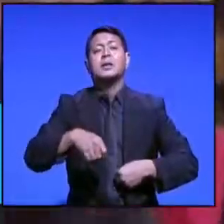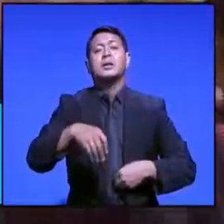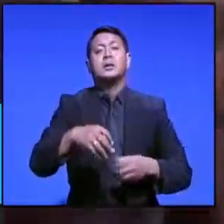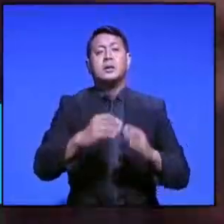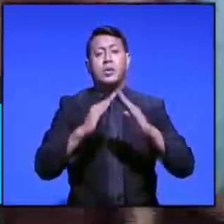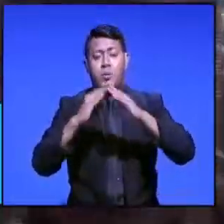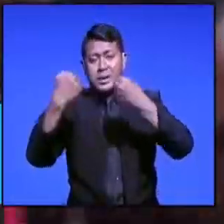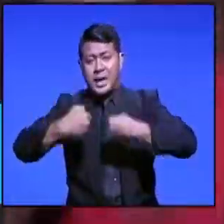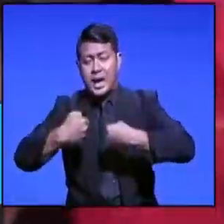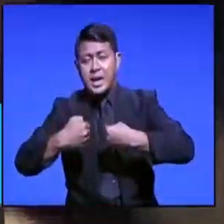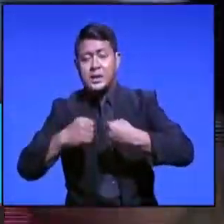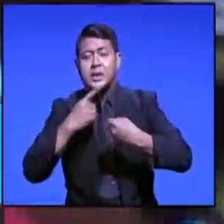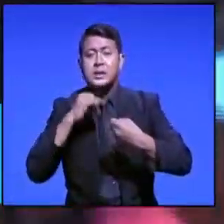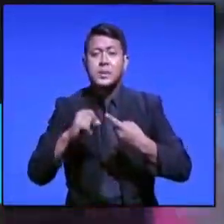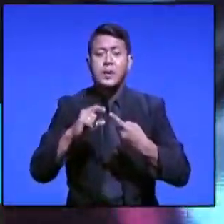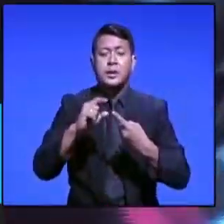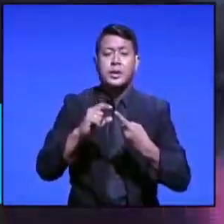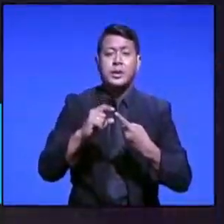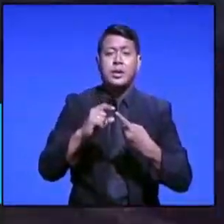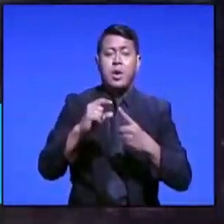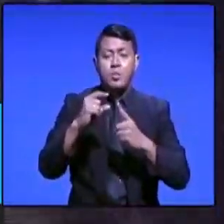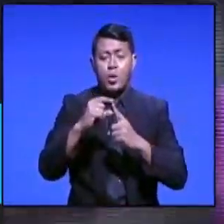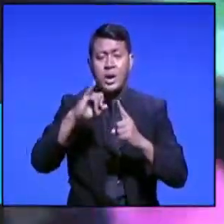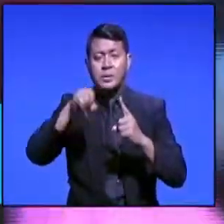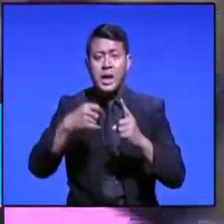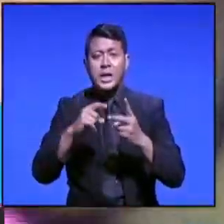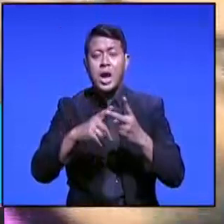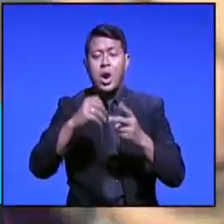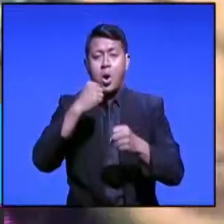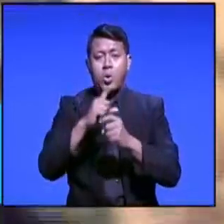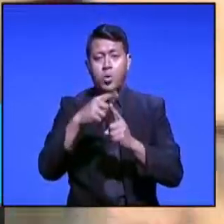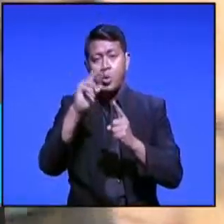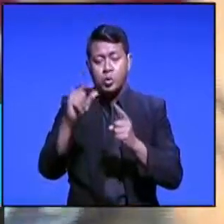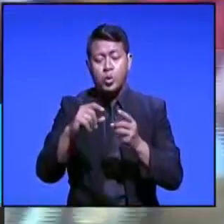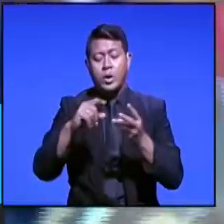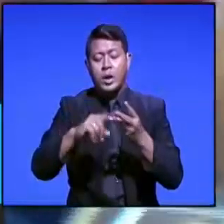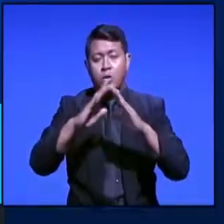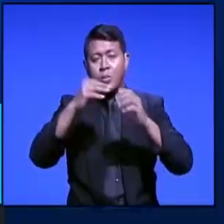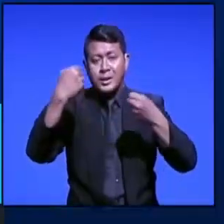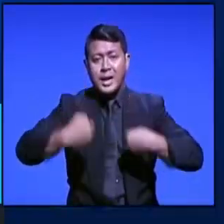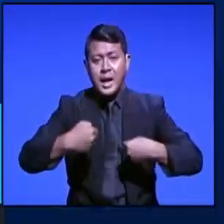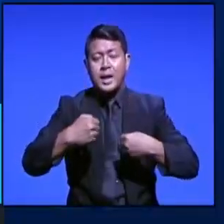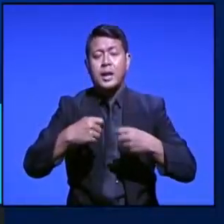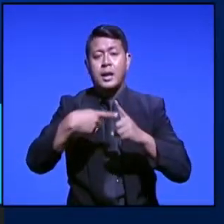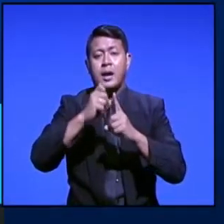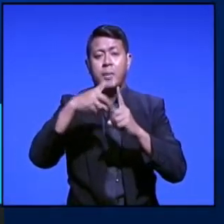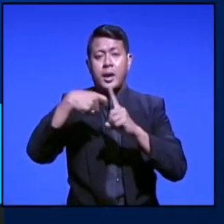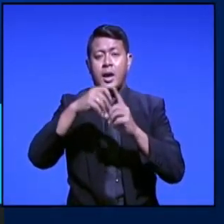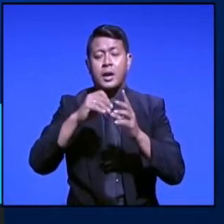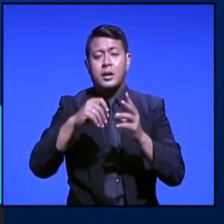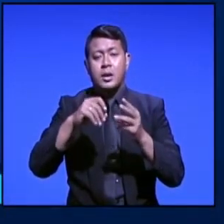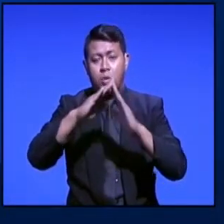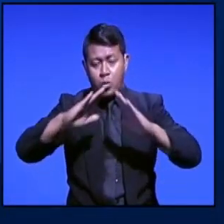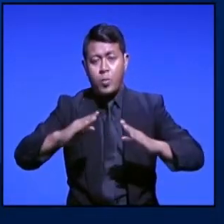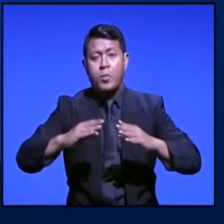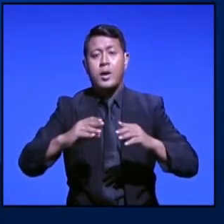tahanan seperti Rutan Pomdam Jaya, Guntur, Rutan Salemba, Rutan KPK, serta Rutan Cipinang.